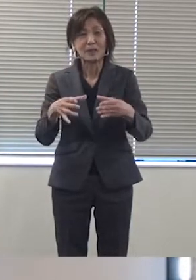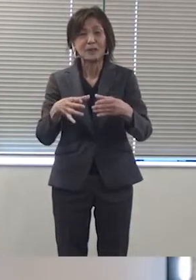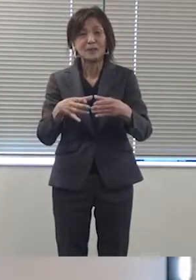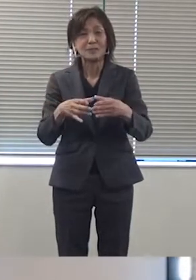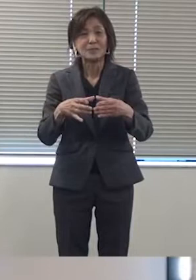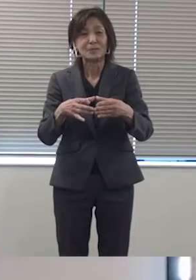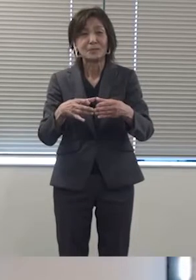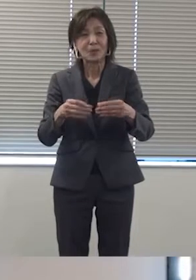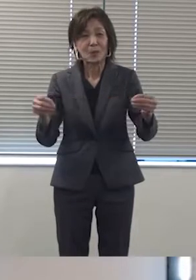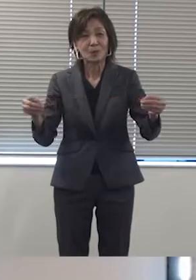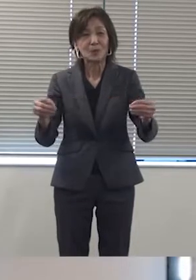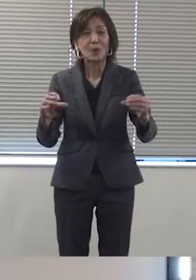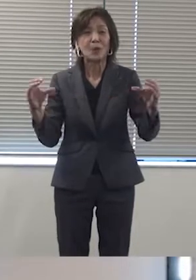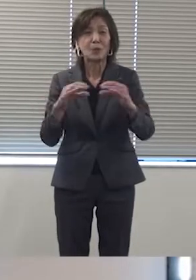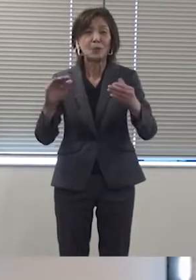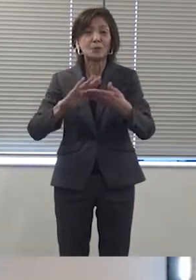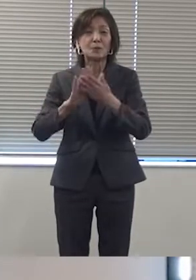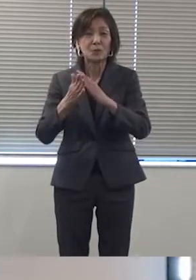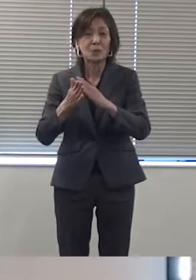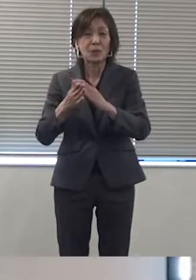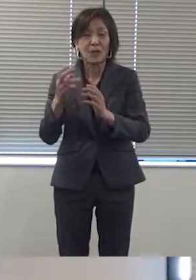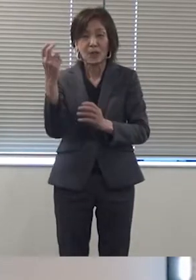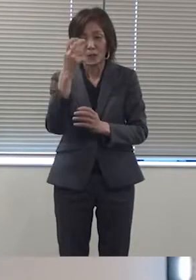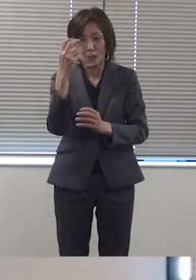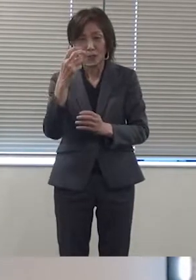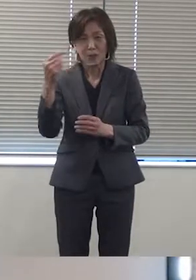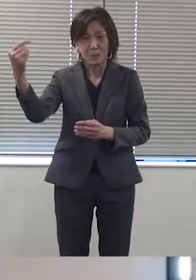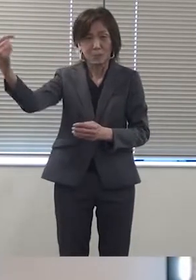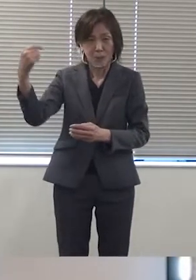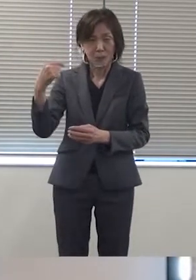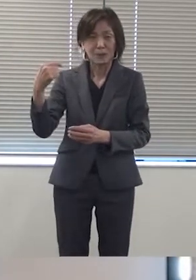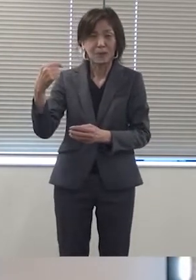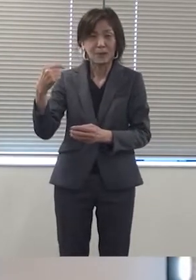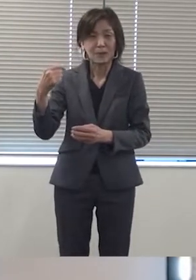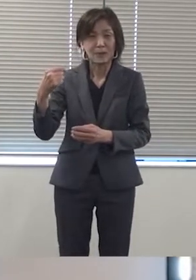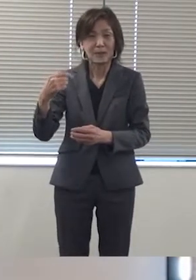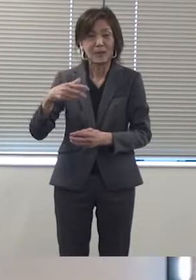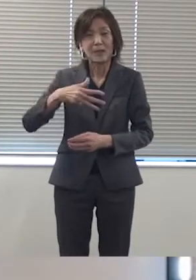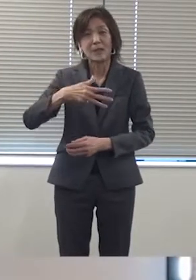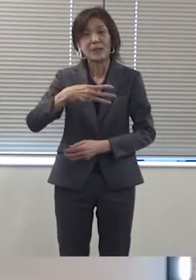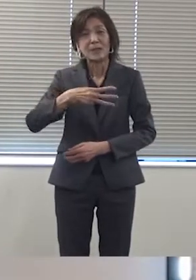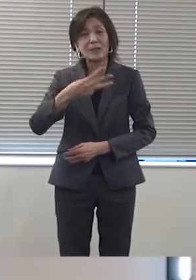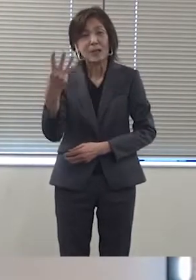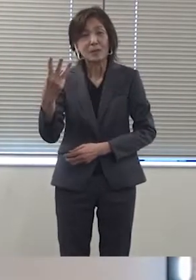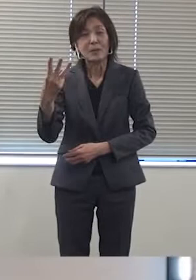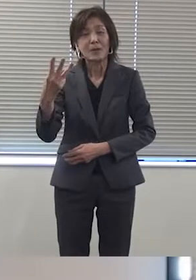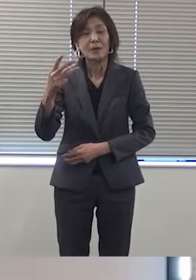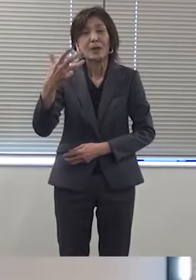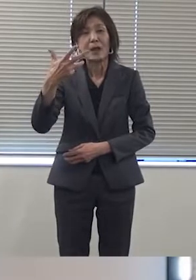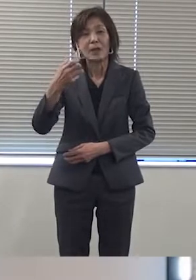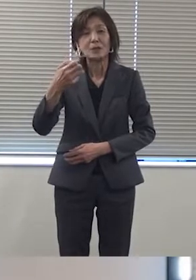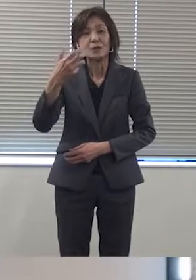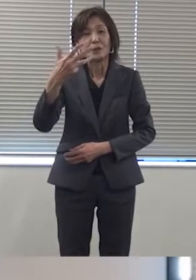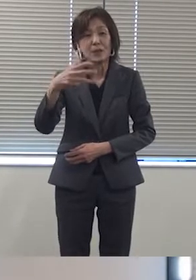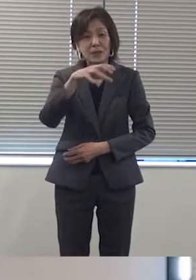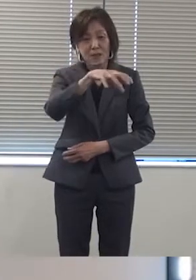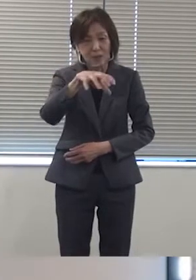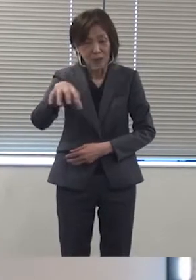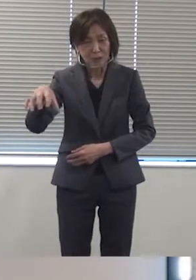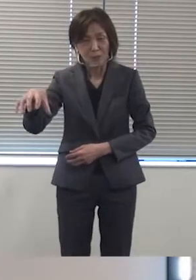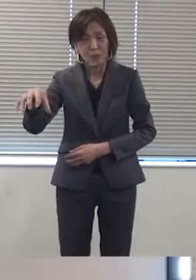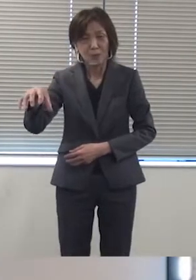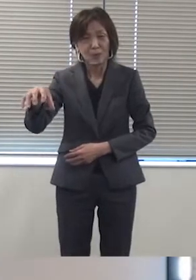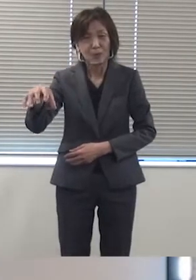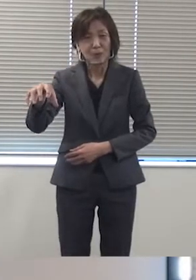示があって、平屋上げた箇所は388箇所ありますので、それの第二次のスクリーニングの計画